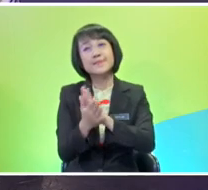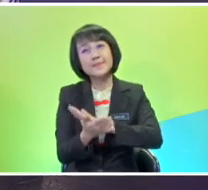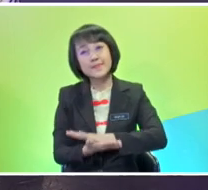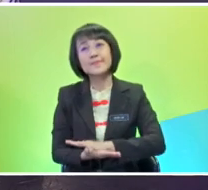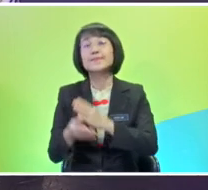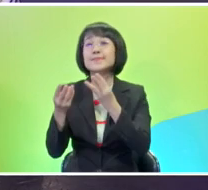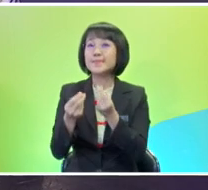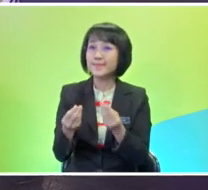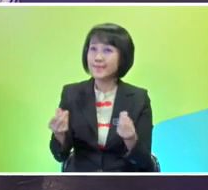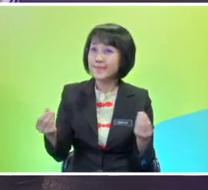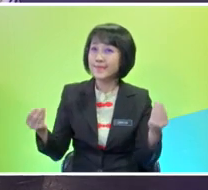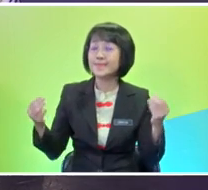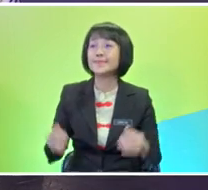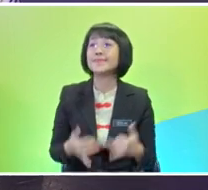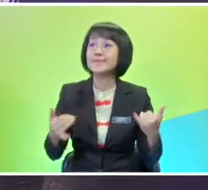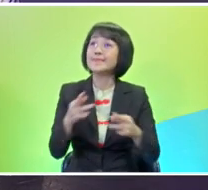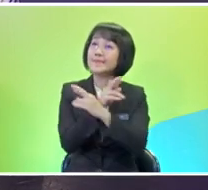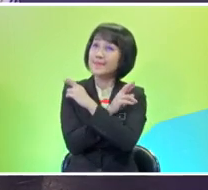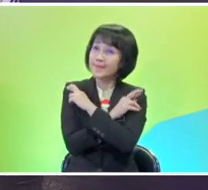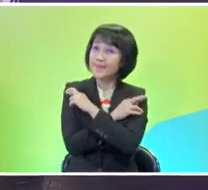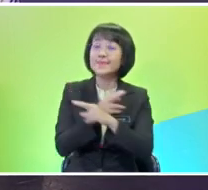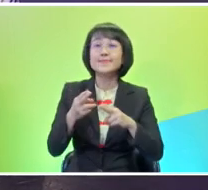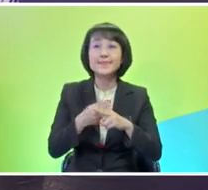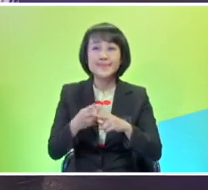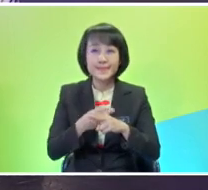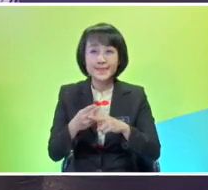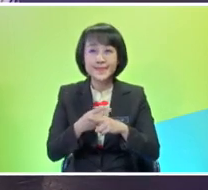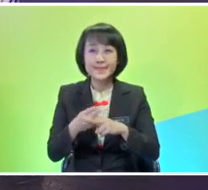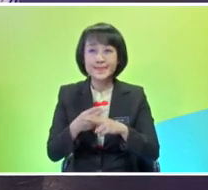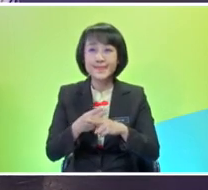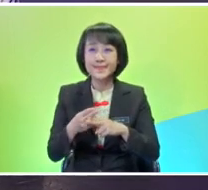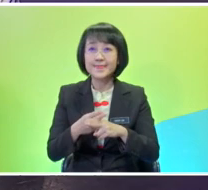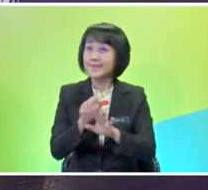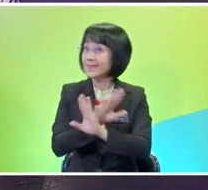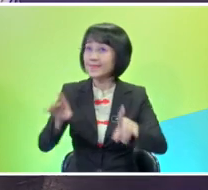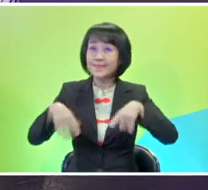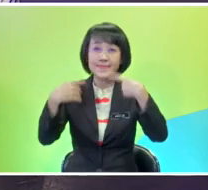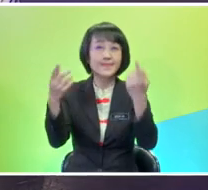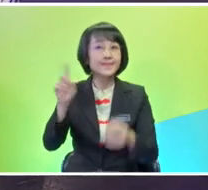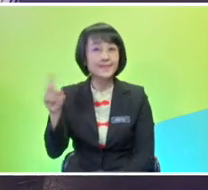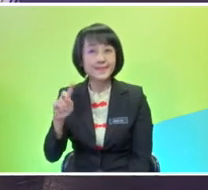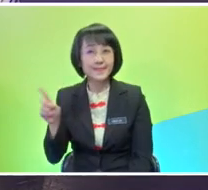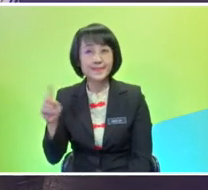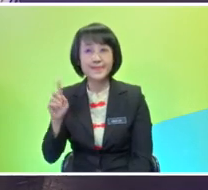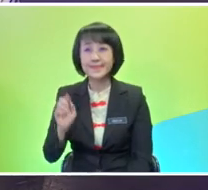jadi contohnya tidak berhenti-bersih ke-3 kita akan kembali seperti ini di sela-sekolah jangan kemana-mana